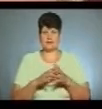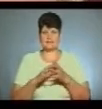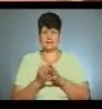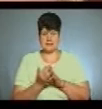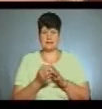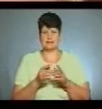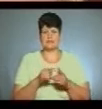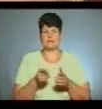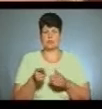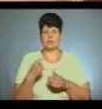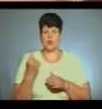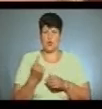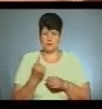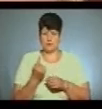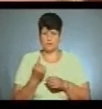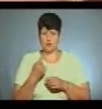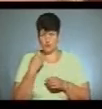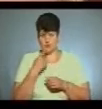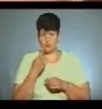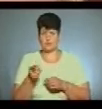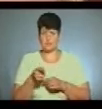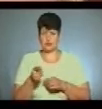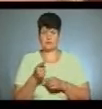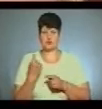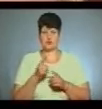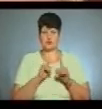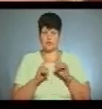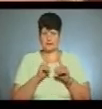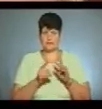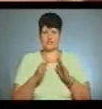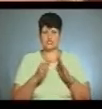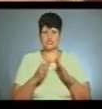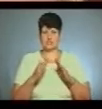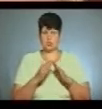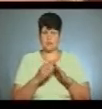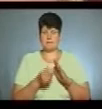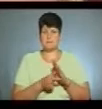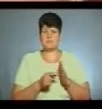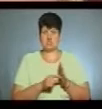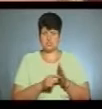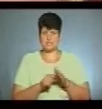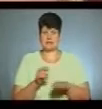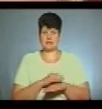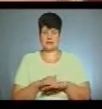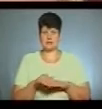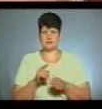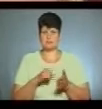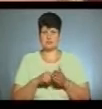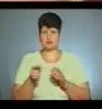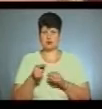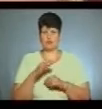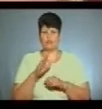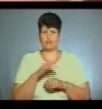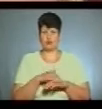міст Тернопільської області, особі Тернопільської обласної ради на житлове приміщення за адресою міста Тернопіль, вулиця